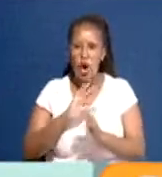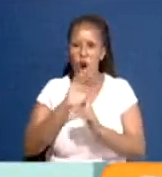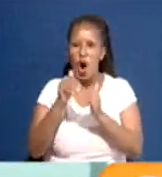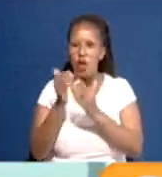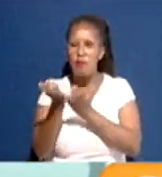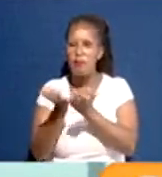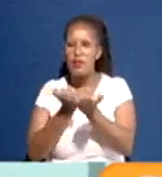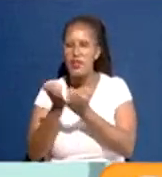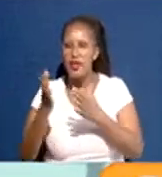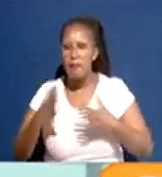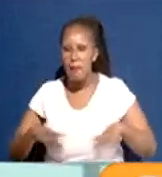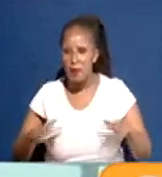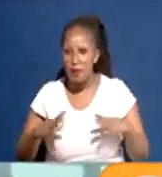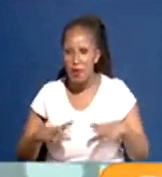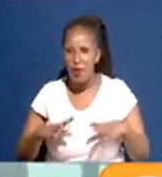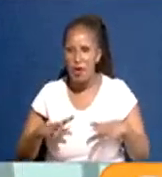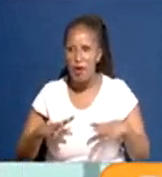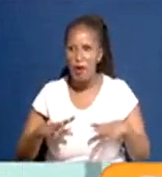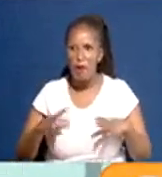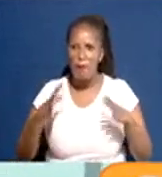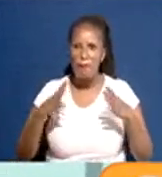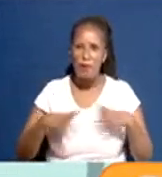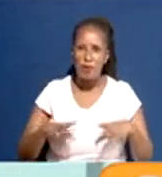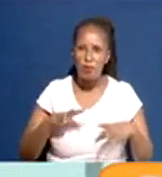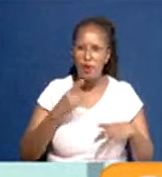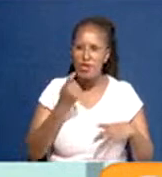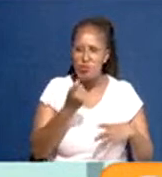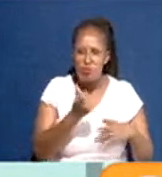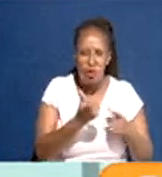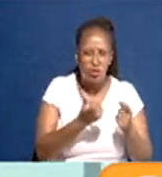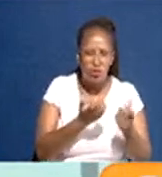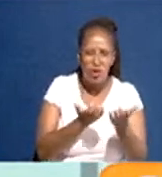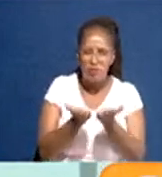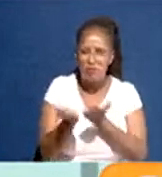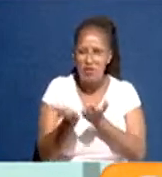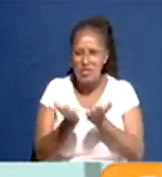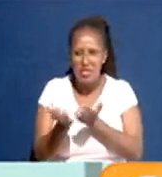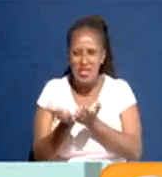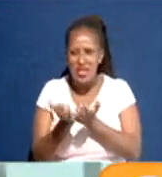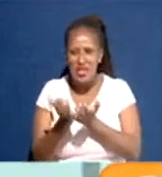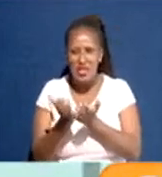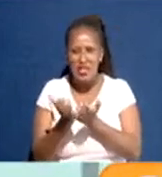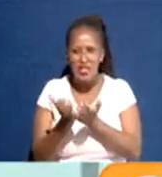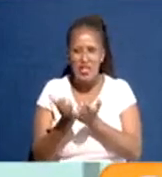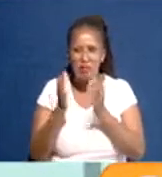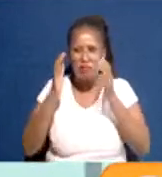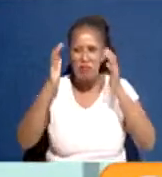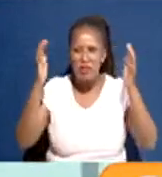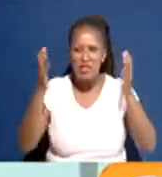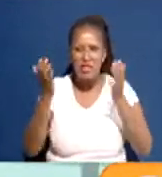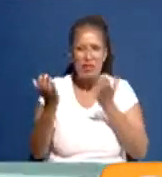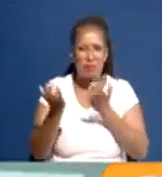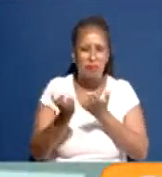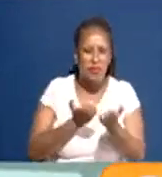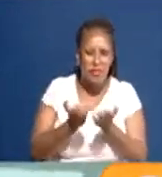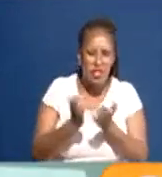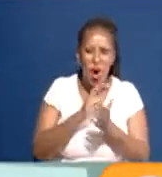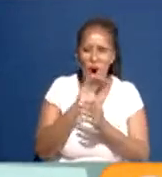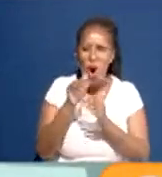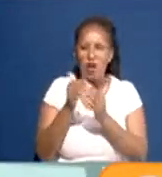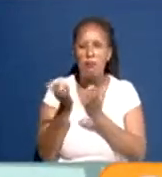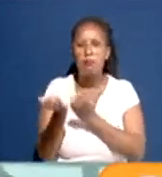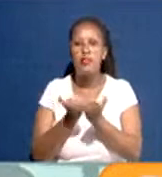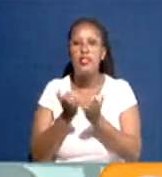wafanyibiashara, wale wa small, medium and micro